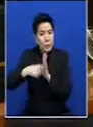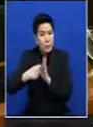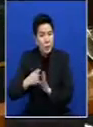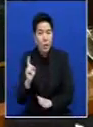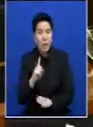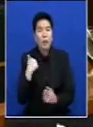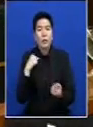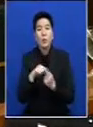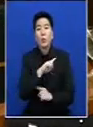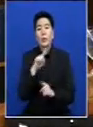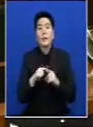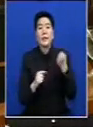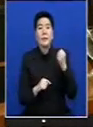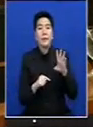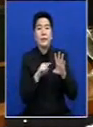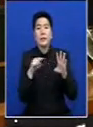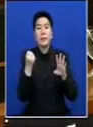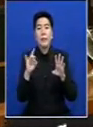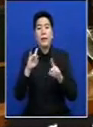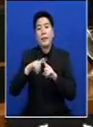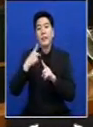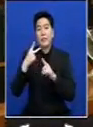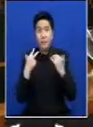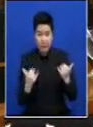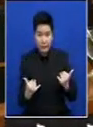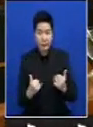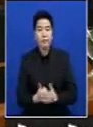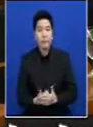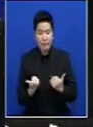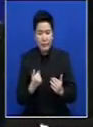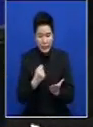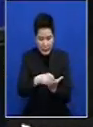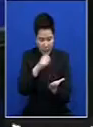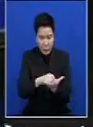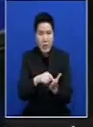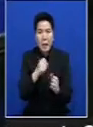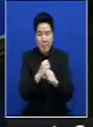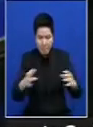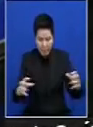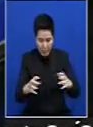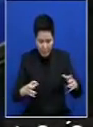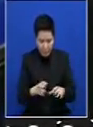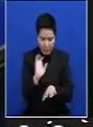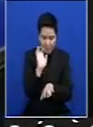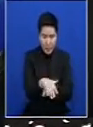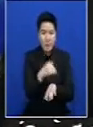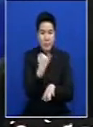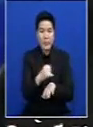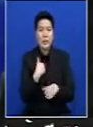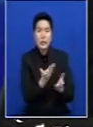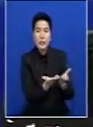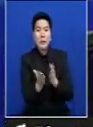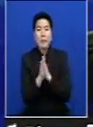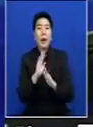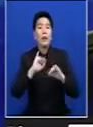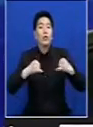ที่14ถึง18มีนาคมครับ ค่ะอันนี้คือรถเนี่ยมีการจดประกอบผิดจริงนะคะตอนนี้อยู่ระหว่างการเชิญตัวทั้งสมเด็จช่วงแล้ว